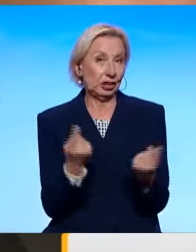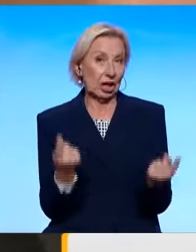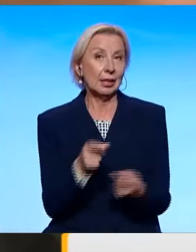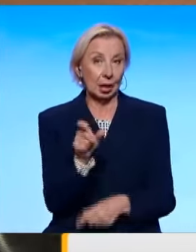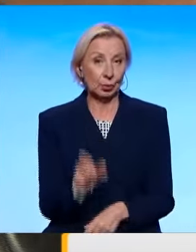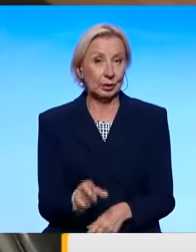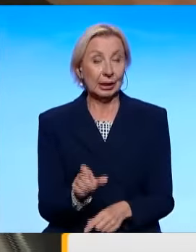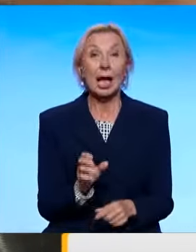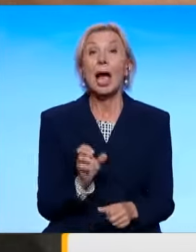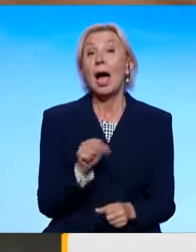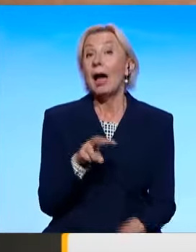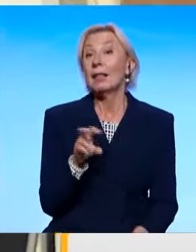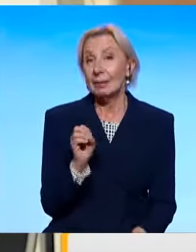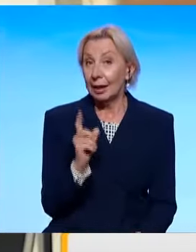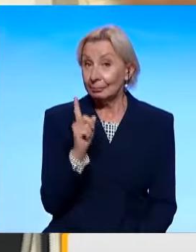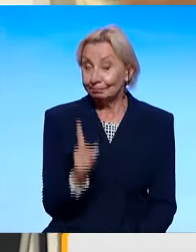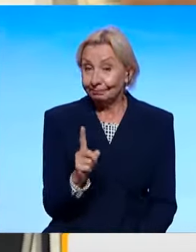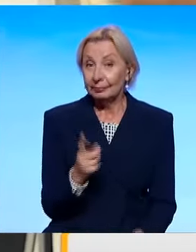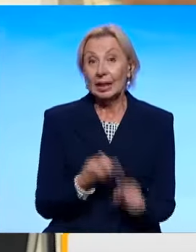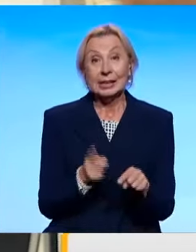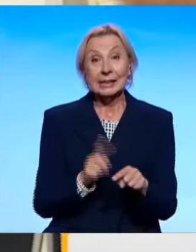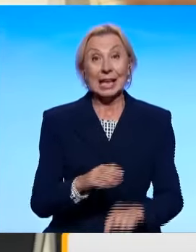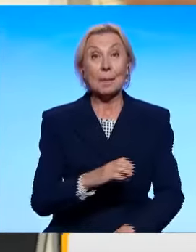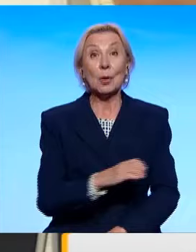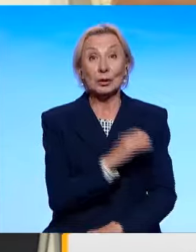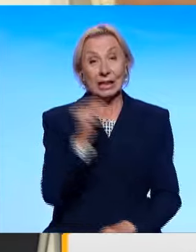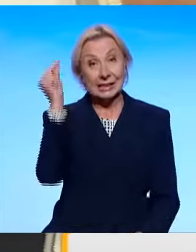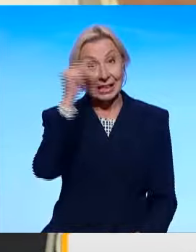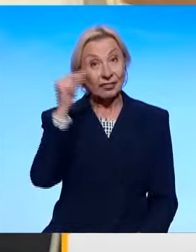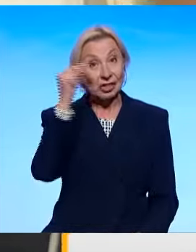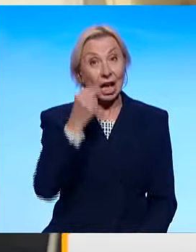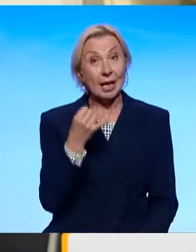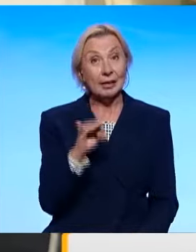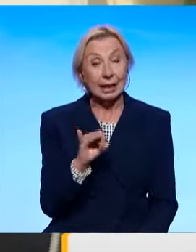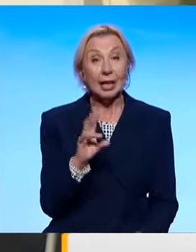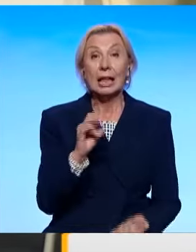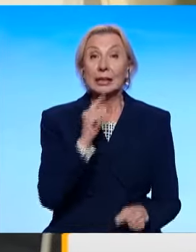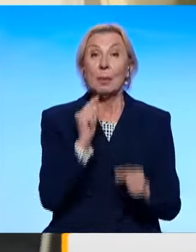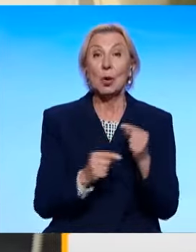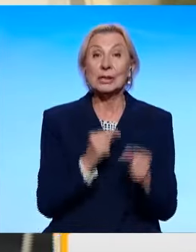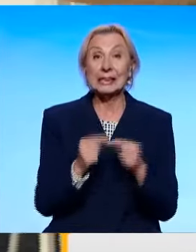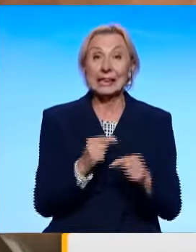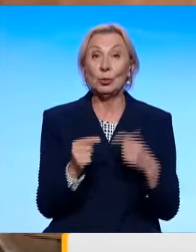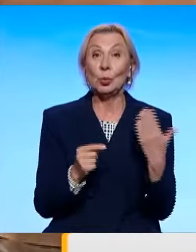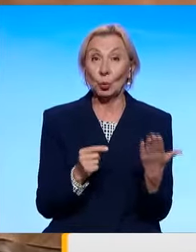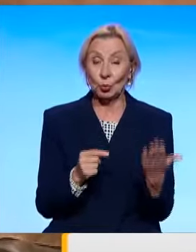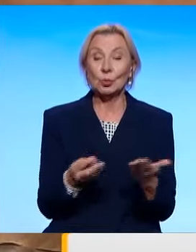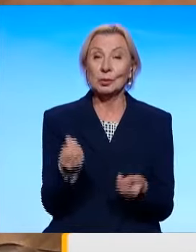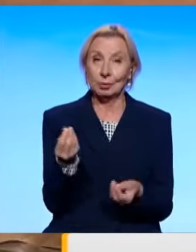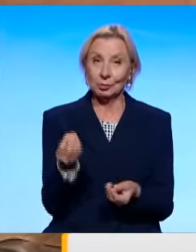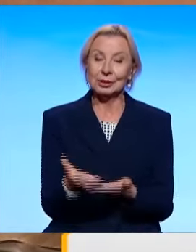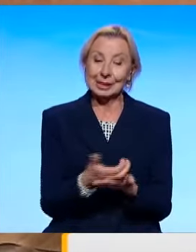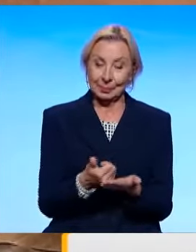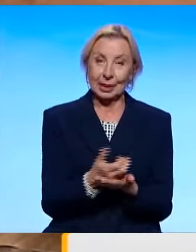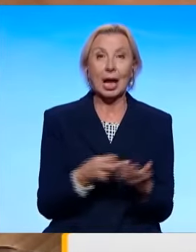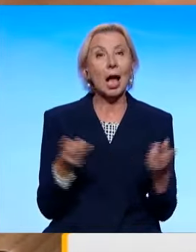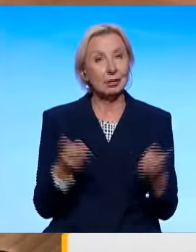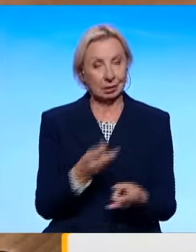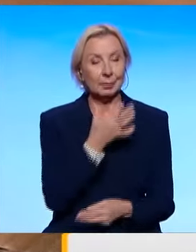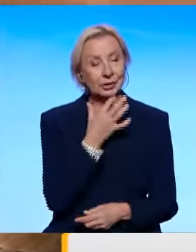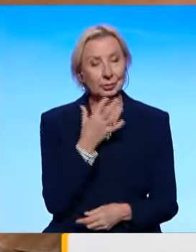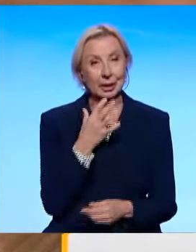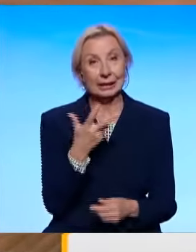Щоправда, є одне «але». Ось цей протез навчальний. На свою постійну руку Олександр все ще збирає гроші. А треба